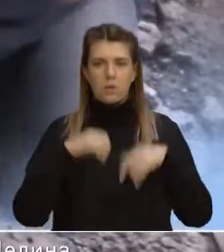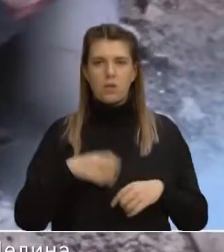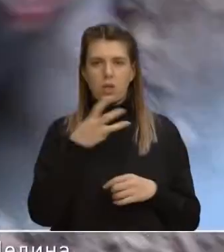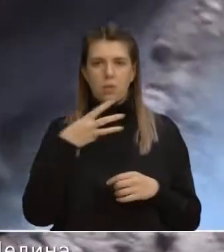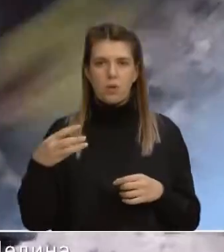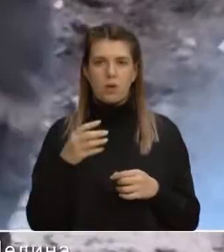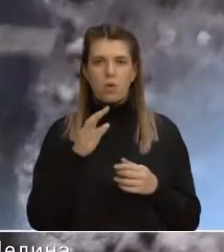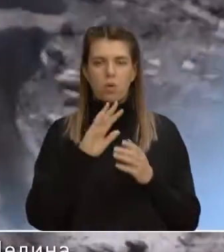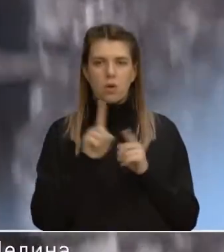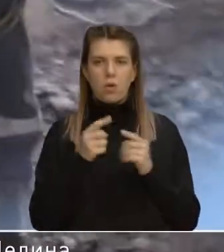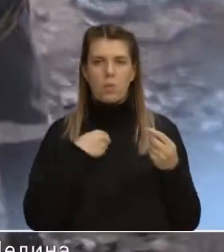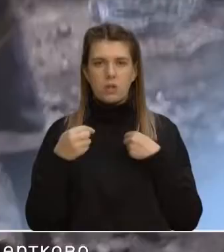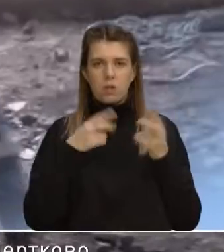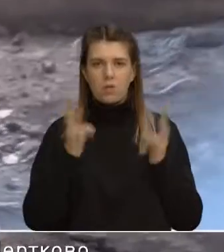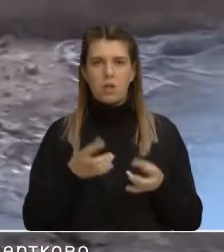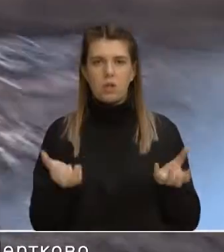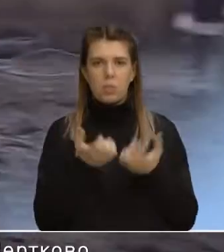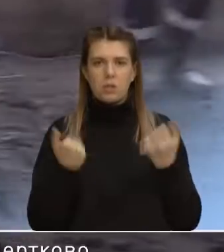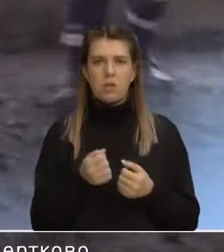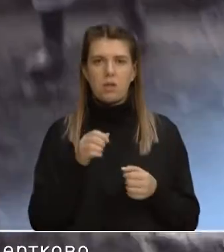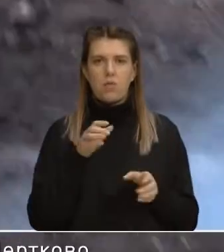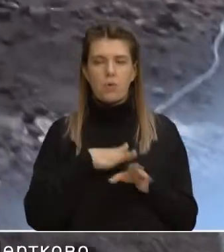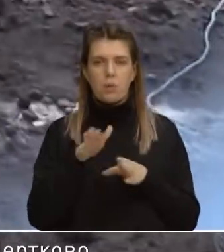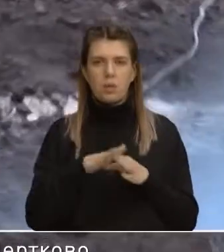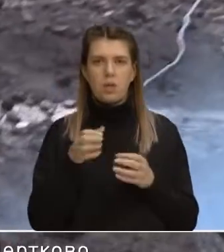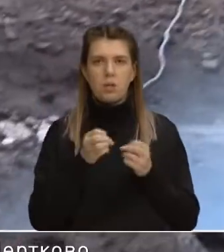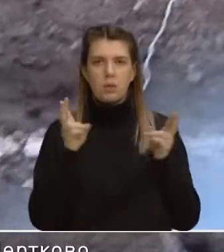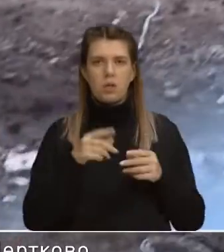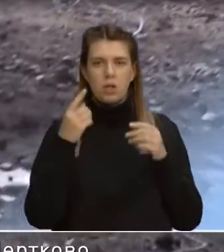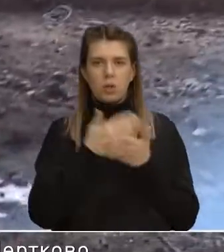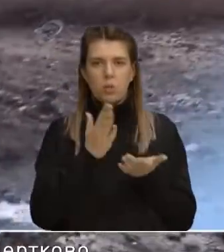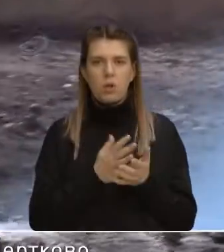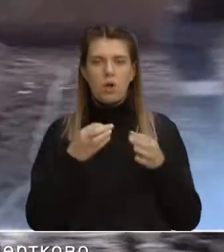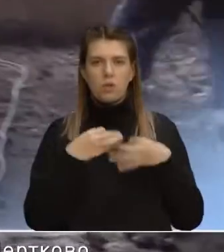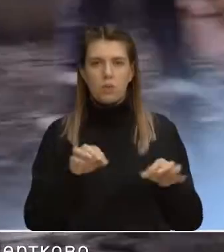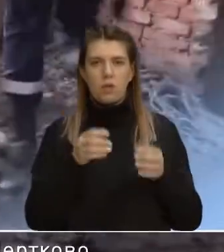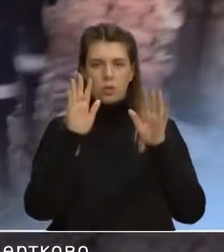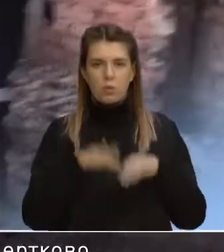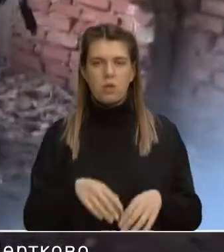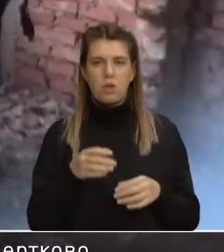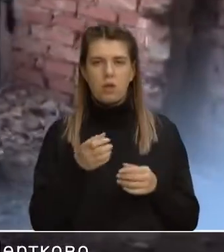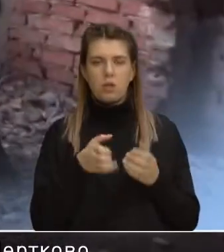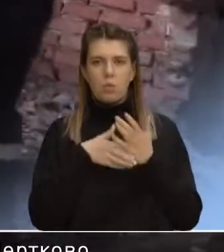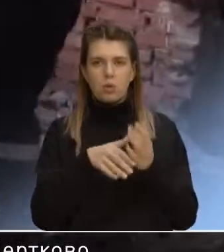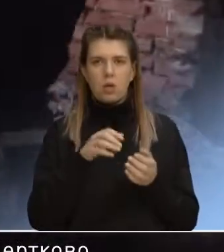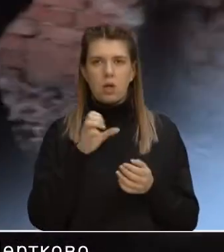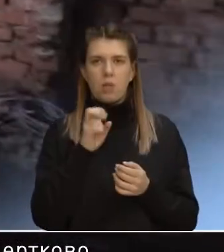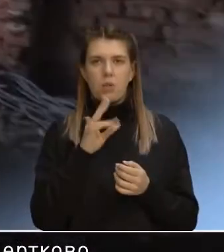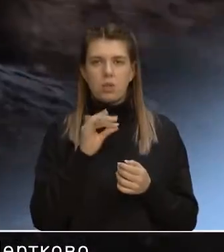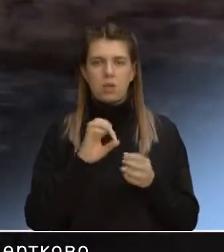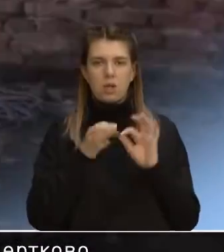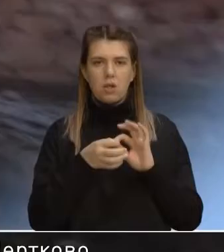третьем этаже условного пострадавшего и спасатели используя гидравлический инструмент освободили его и спустили вниз с помощью альпинистского снаряжения